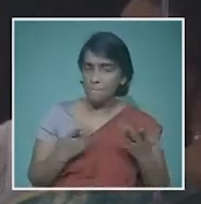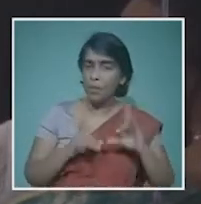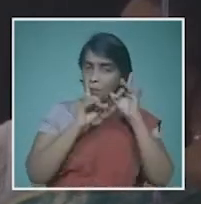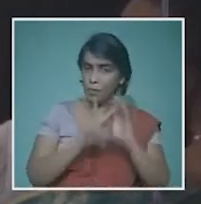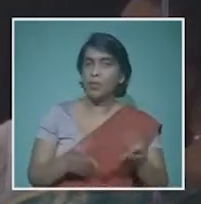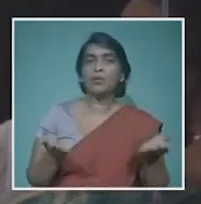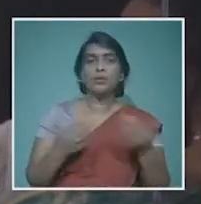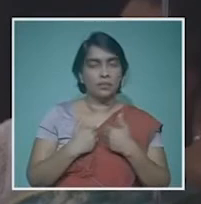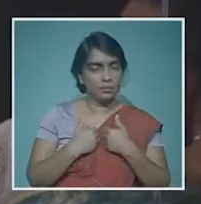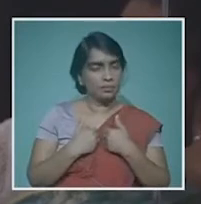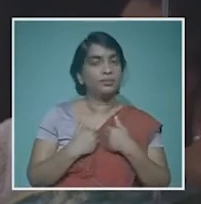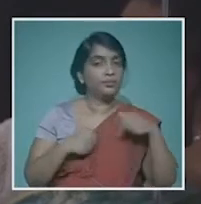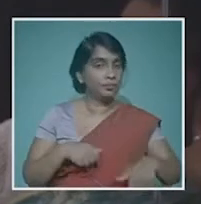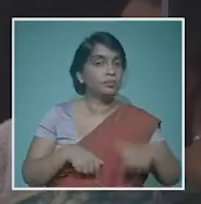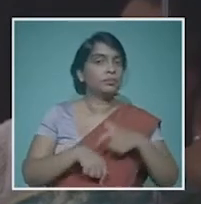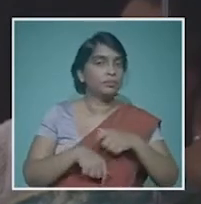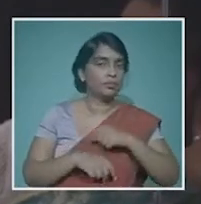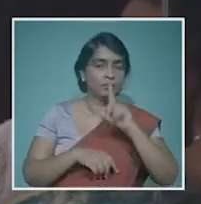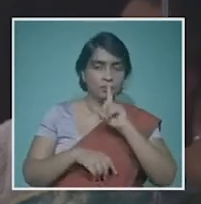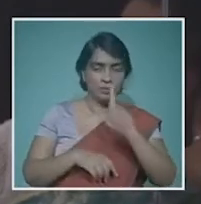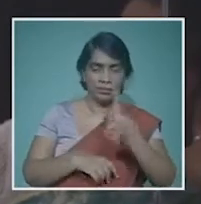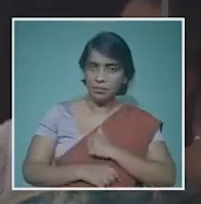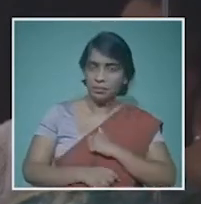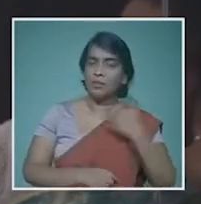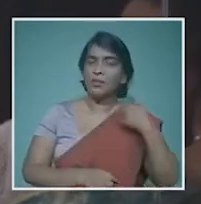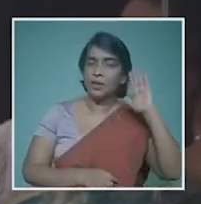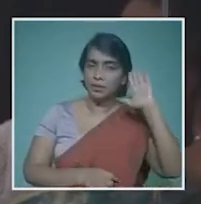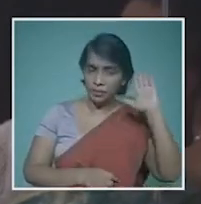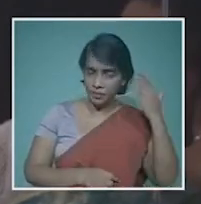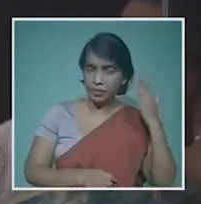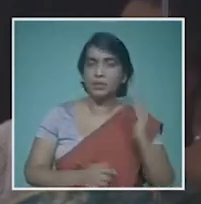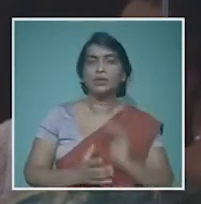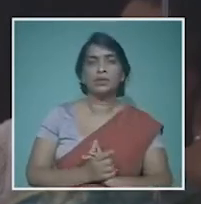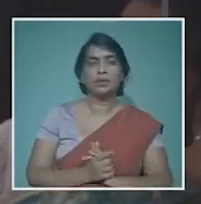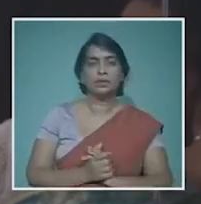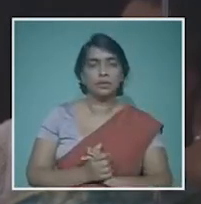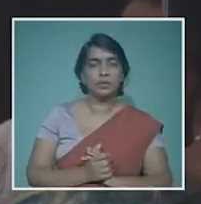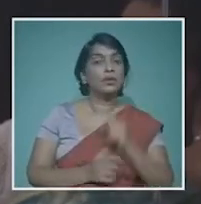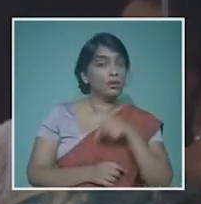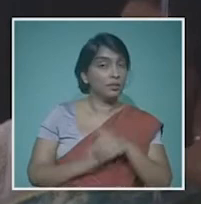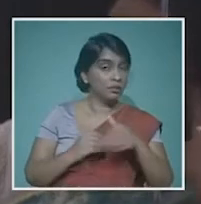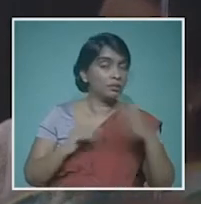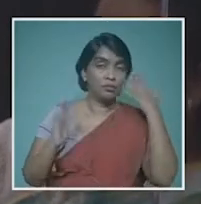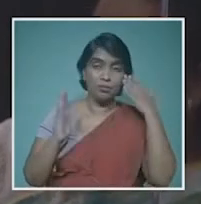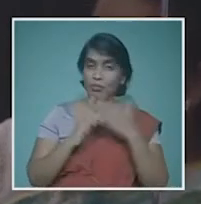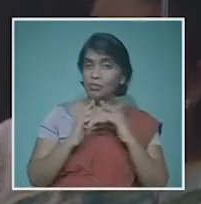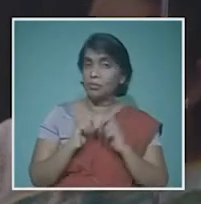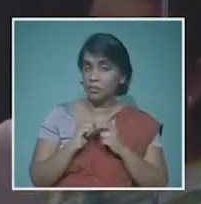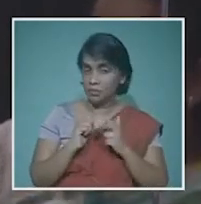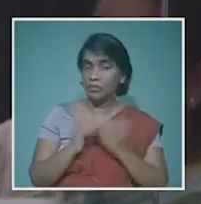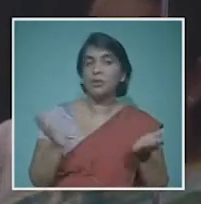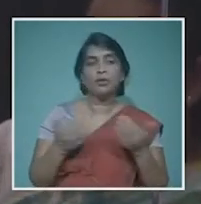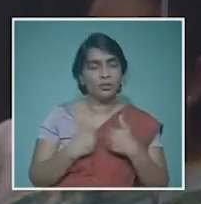අපි මේ වෙලාවේ කියන්න කැමති විශේෂයෙන්ම මේ තිබෙන තත්වෙන්